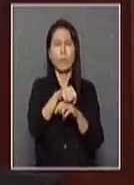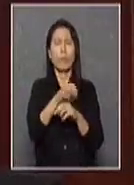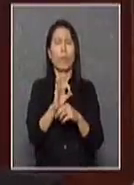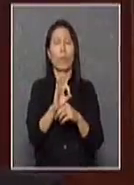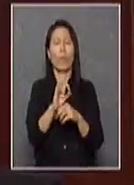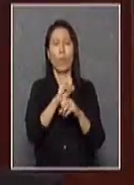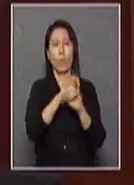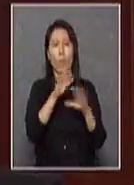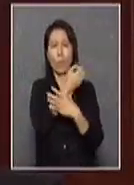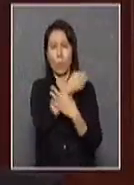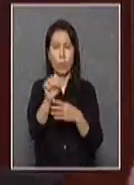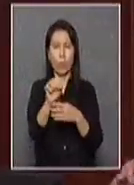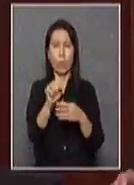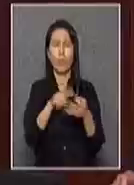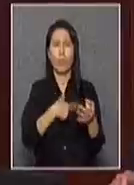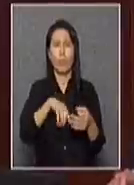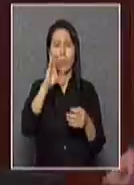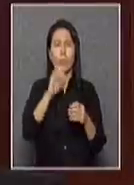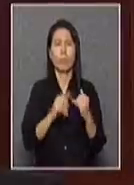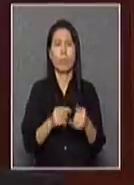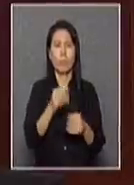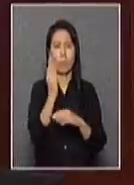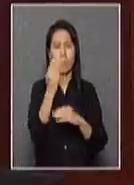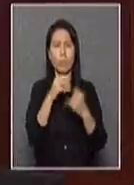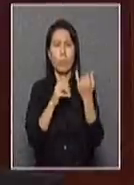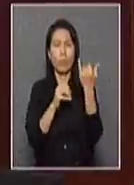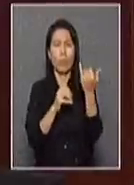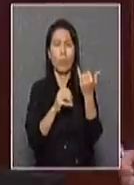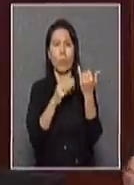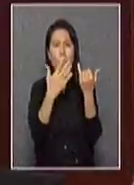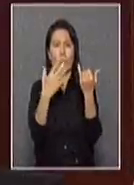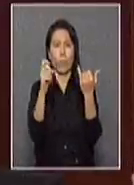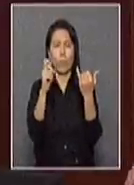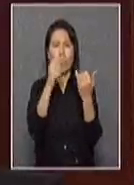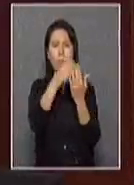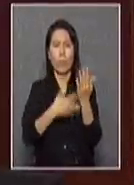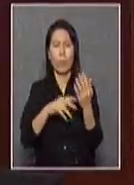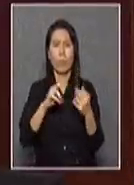我宣布修正案被否決。陳志全議員，請你動議第659項修正案。